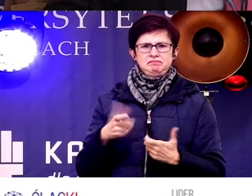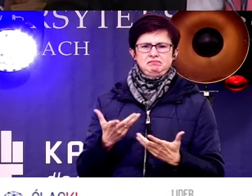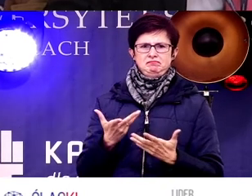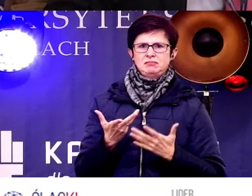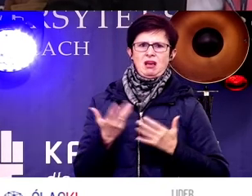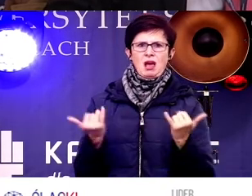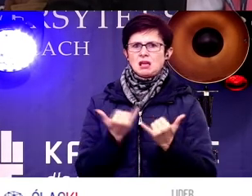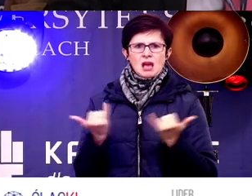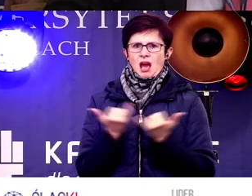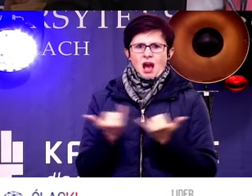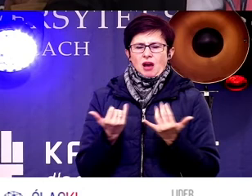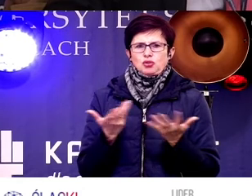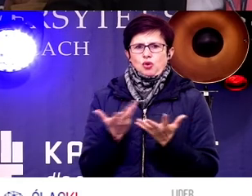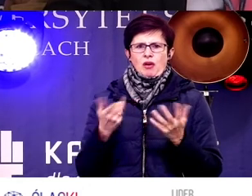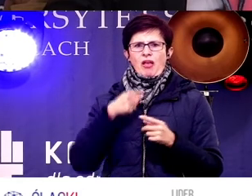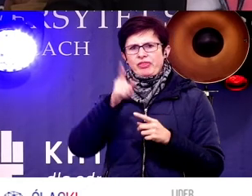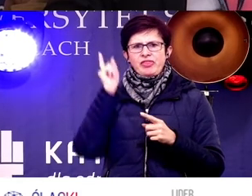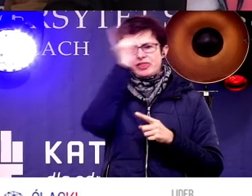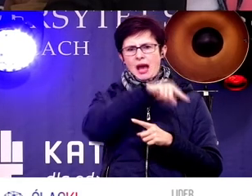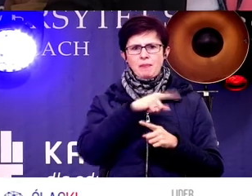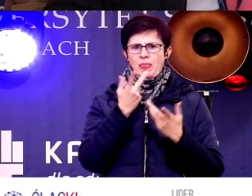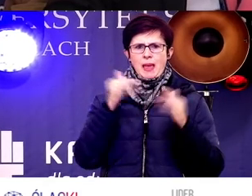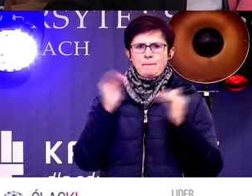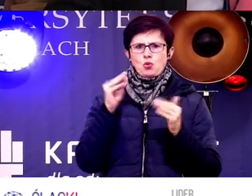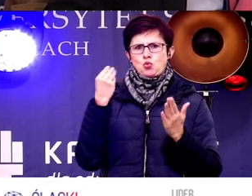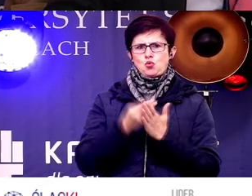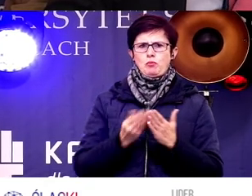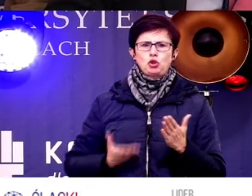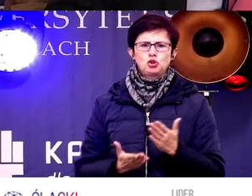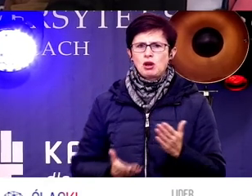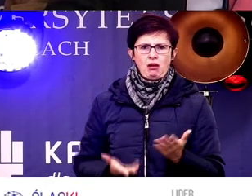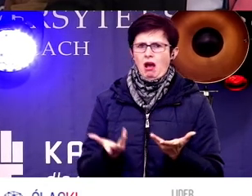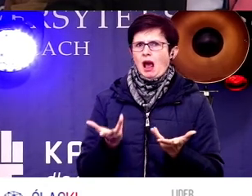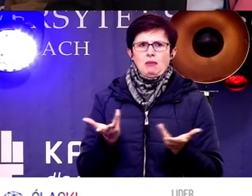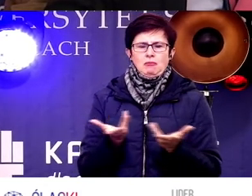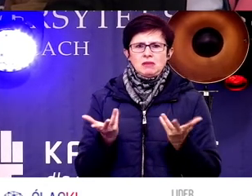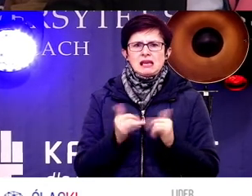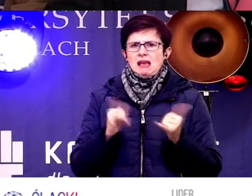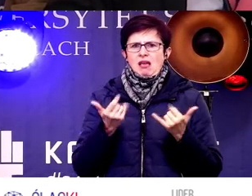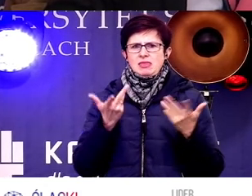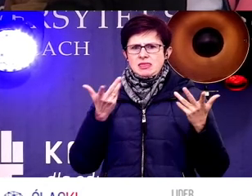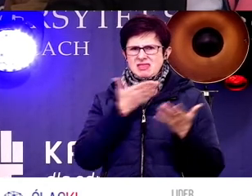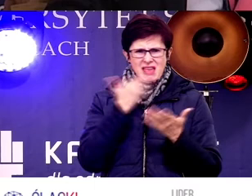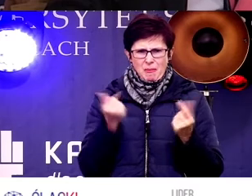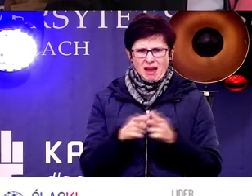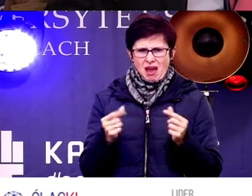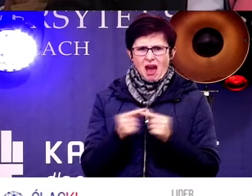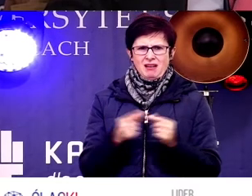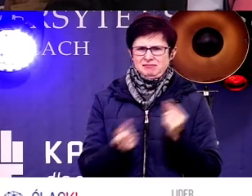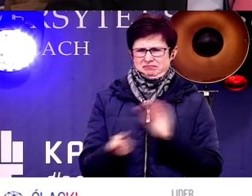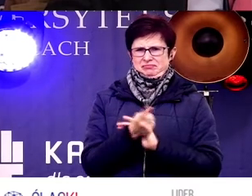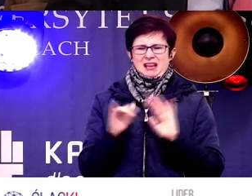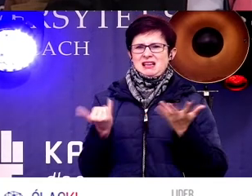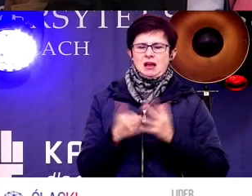No bo jak to jest tak, że wy tam nie możecie kupić właśnie szynki albo, nie wiem, albo no jak to, że nie ma jajek? No, proszę Państwa,